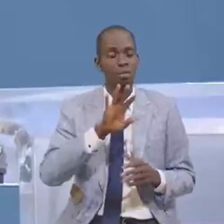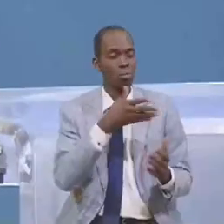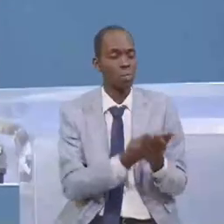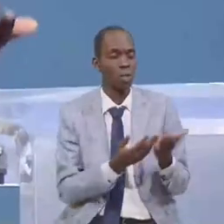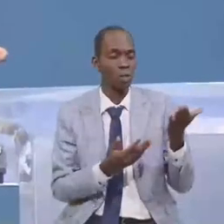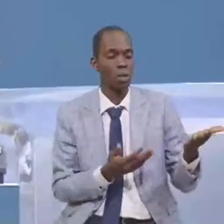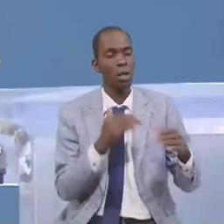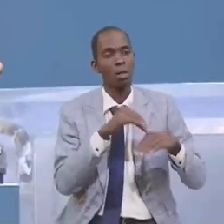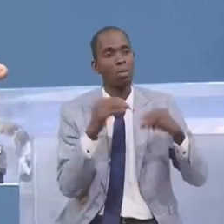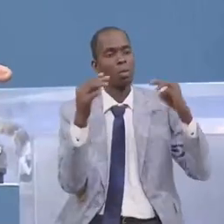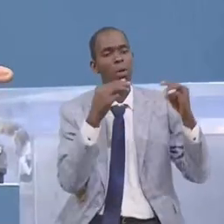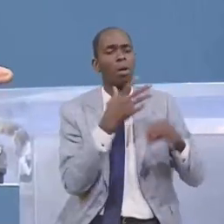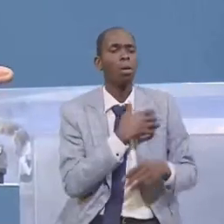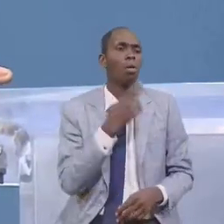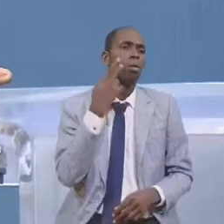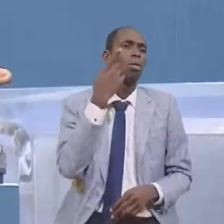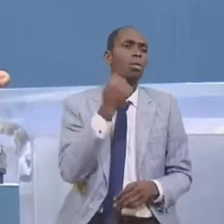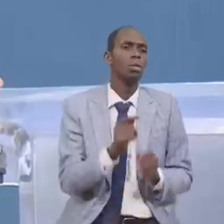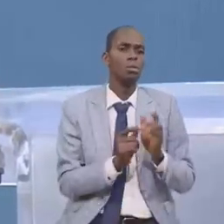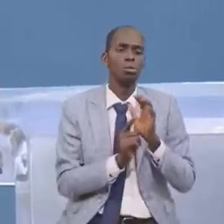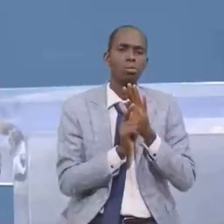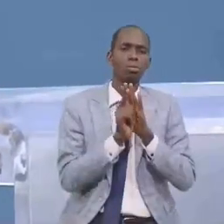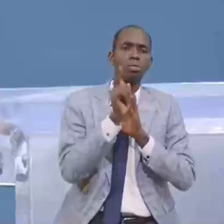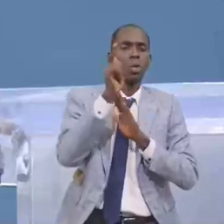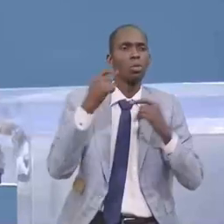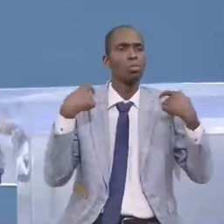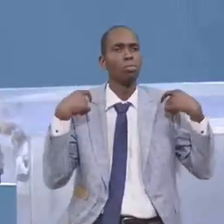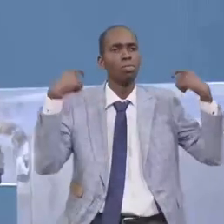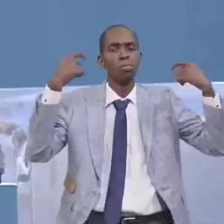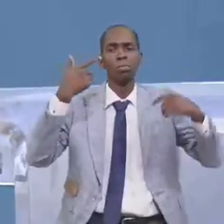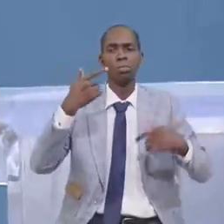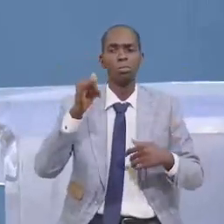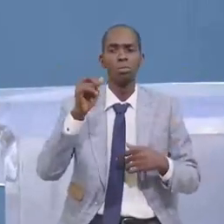Il a vu Goliath en train de se vanter.